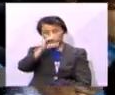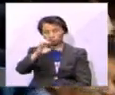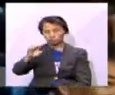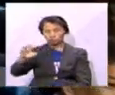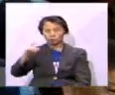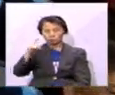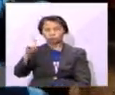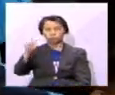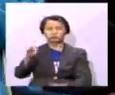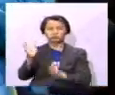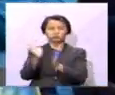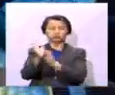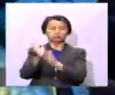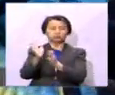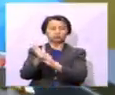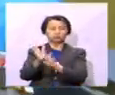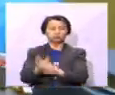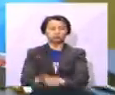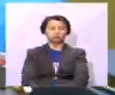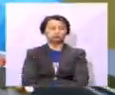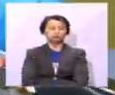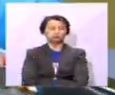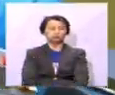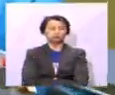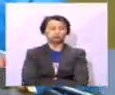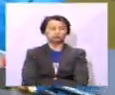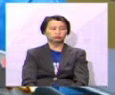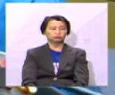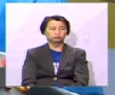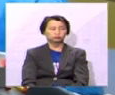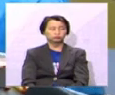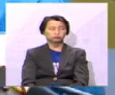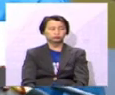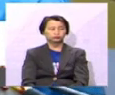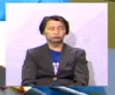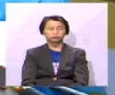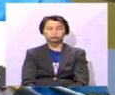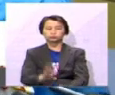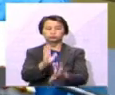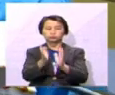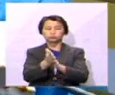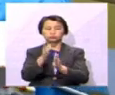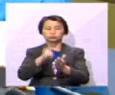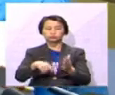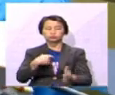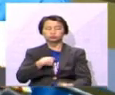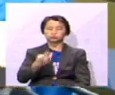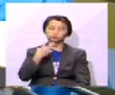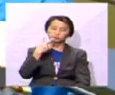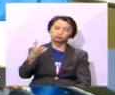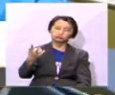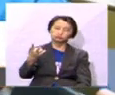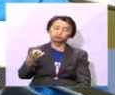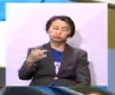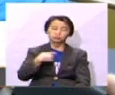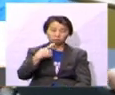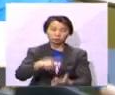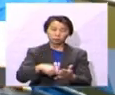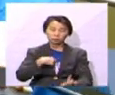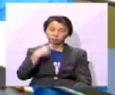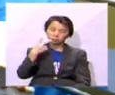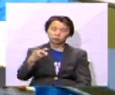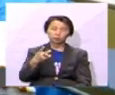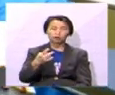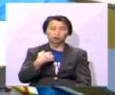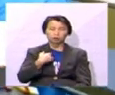wajar dipuji. Pada luar negara, jadi apa yang saya lihat memang ada beberapa